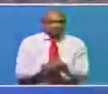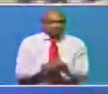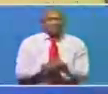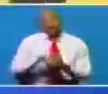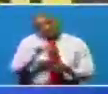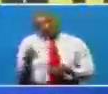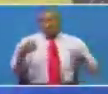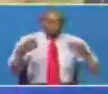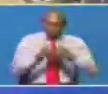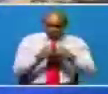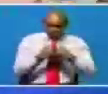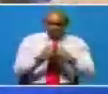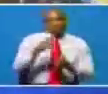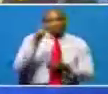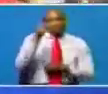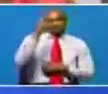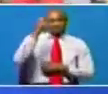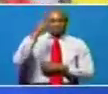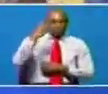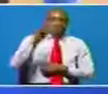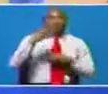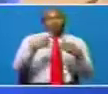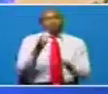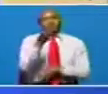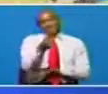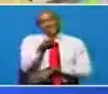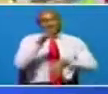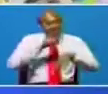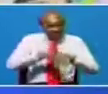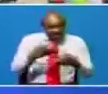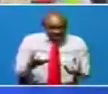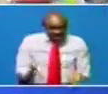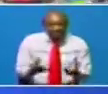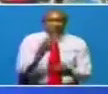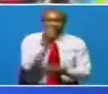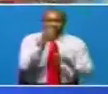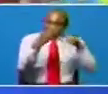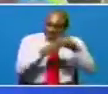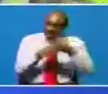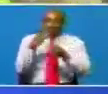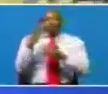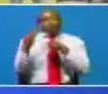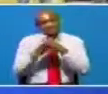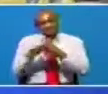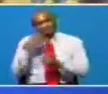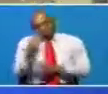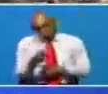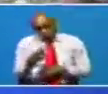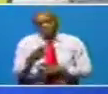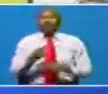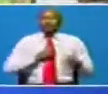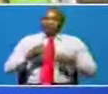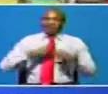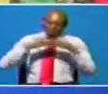Kwenye mechi nyingine, Tigoi walipata pigo kwenye mechi yao ya pili baada ya kulazwa kwa alama 59 kwa 48 dhidi ya Lisede Kigali ya